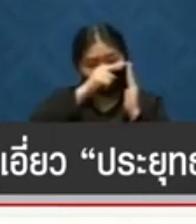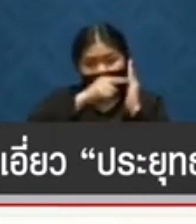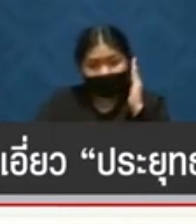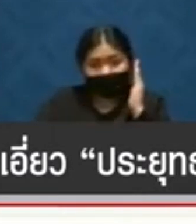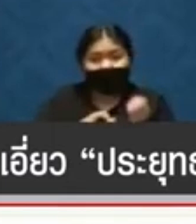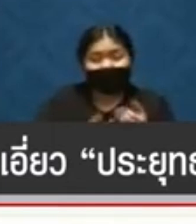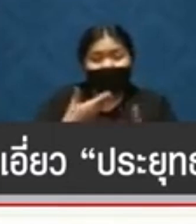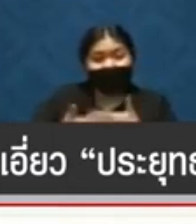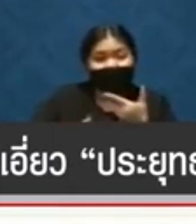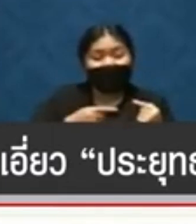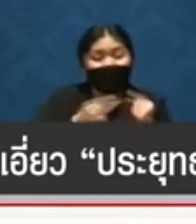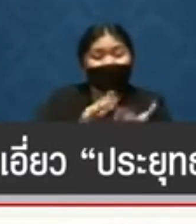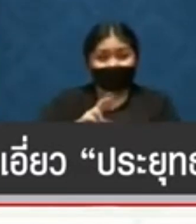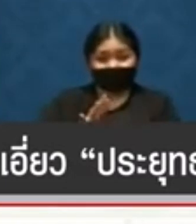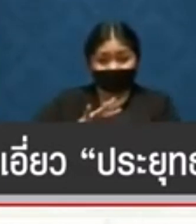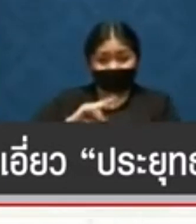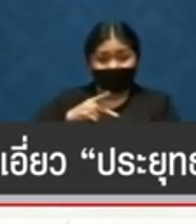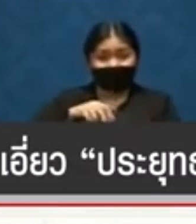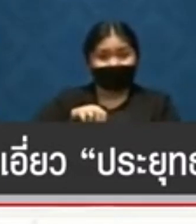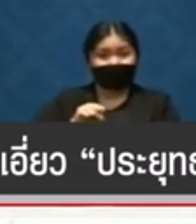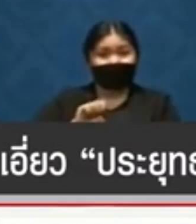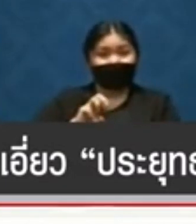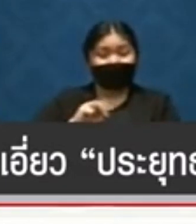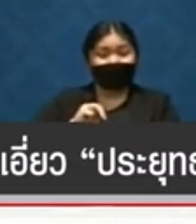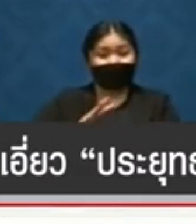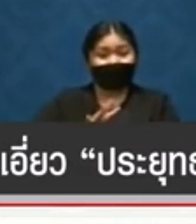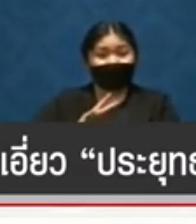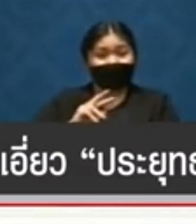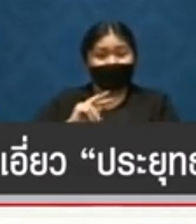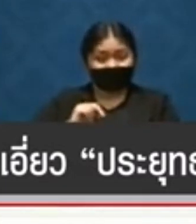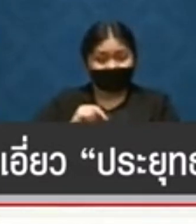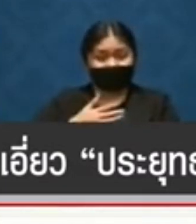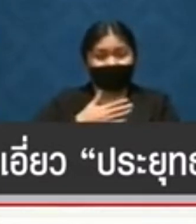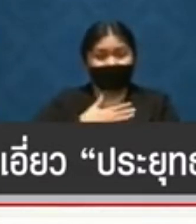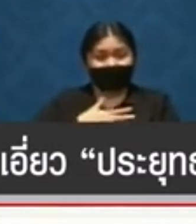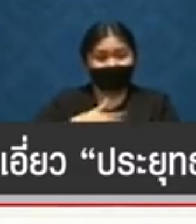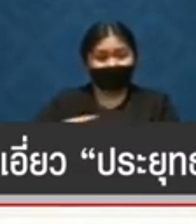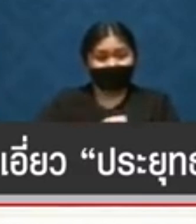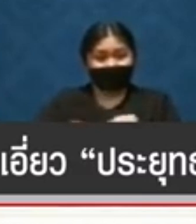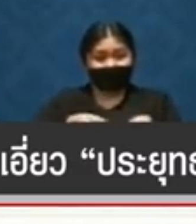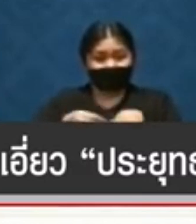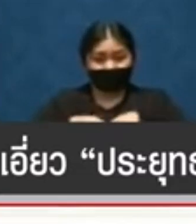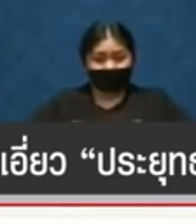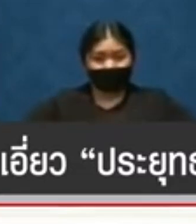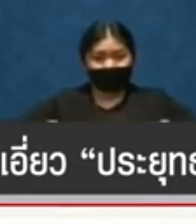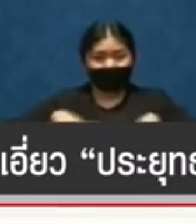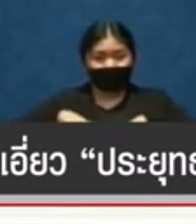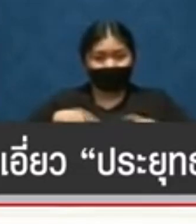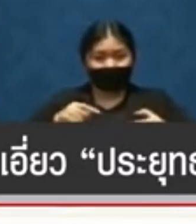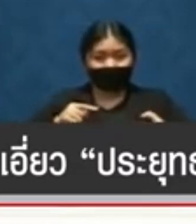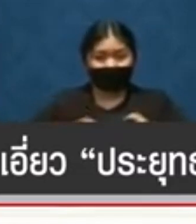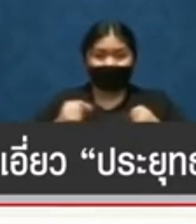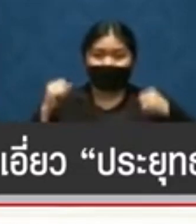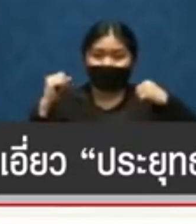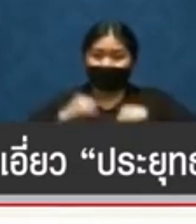แล้วก็มาทำร้ายคนไทยด้วยกันต่างแก๊งคอลเซ็นเตอร์เอยหลอกเหยื่อเอยไปค้าประเวณนี้คะอวัยวะเอยเยาวชนรู้เท่า